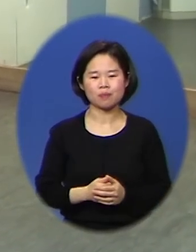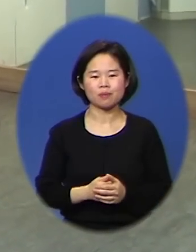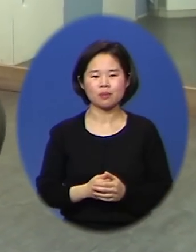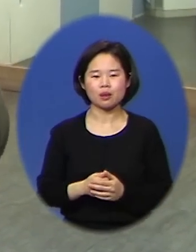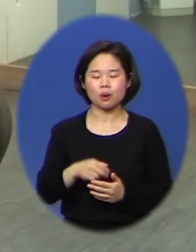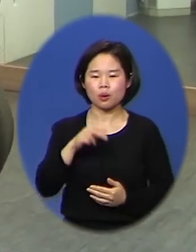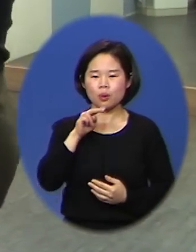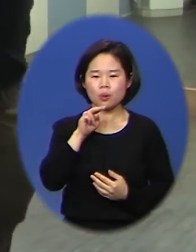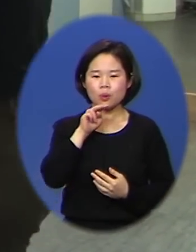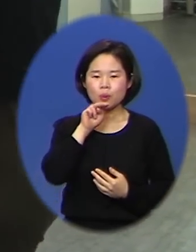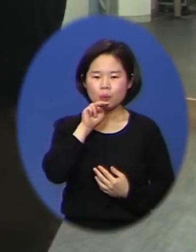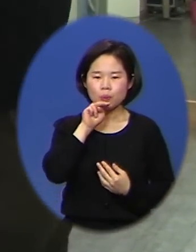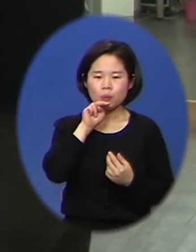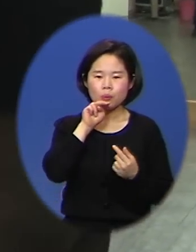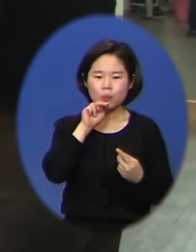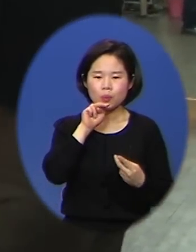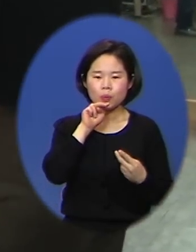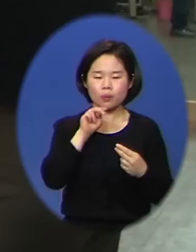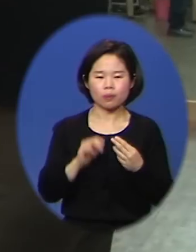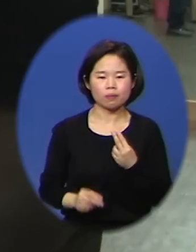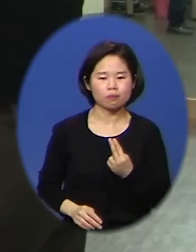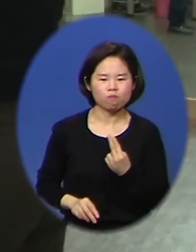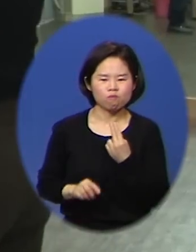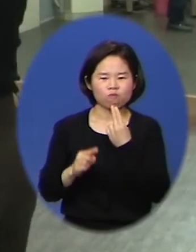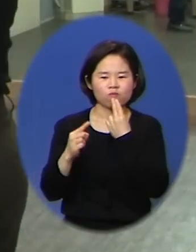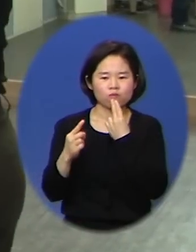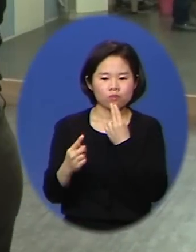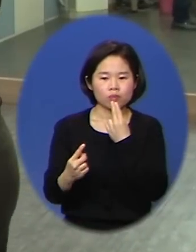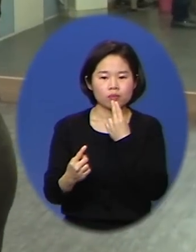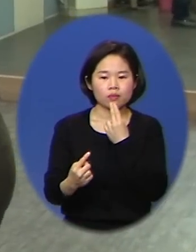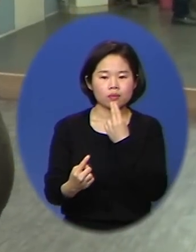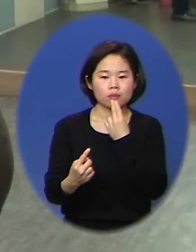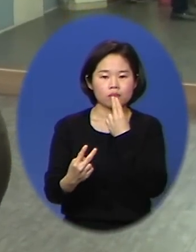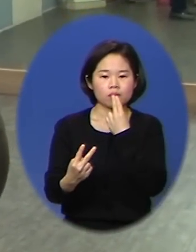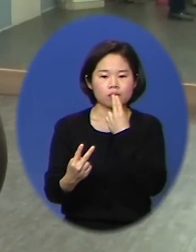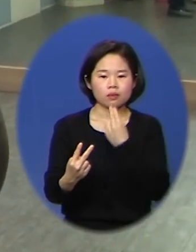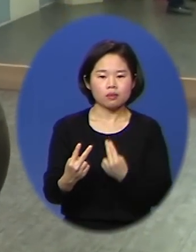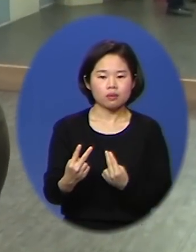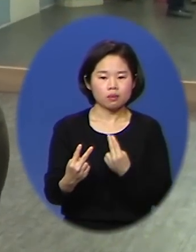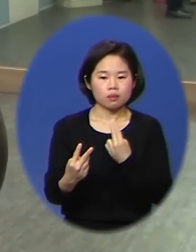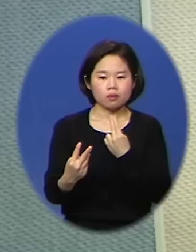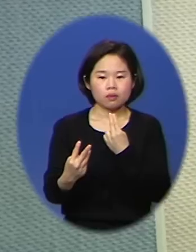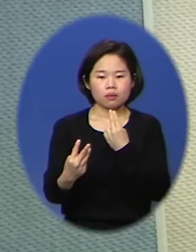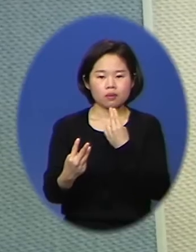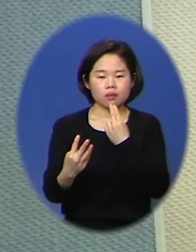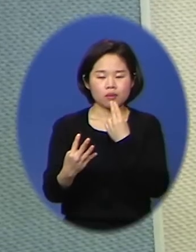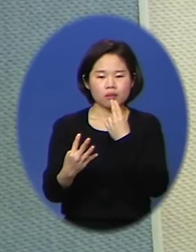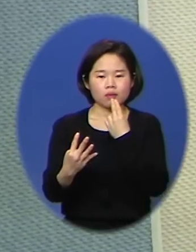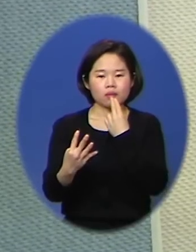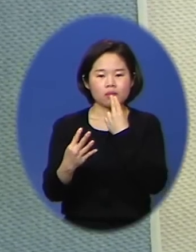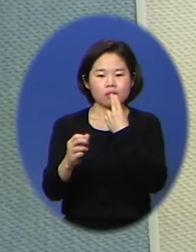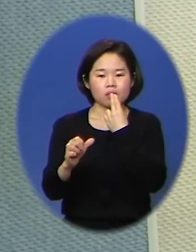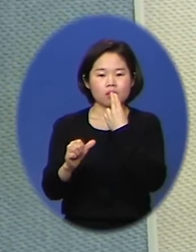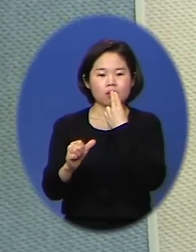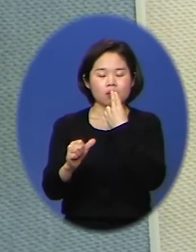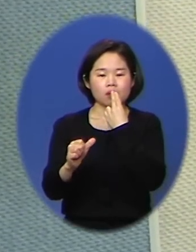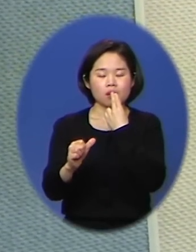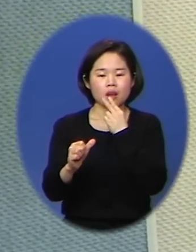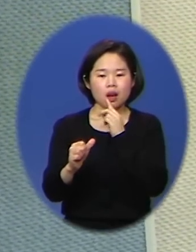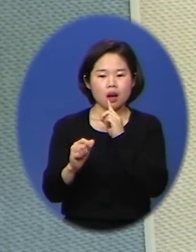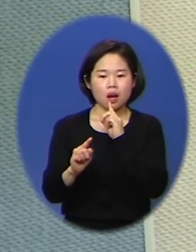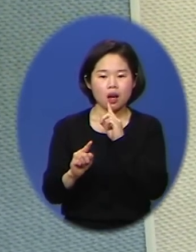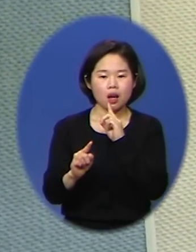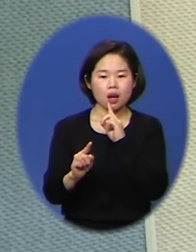옳지. 여덟 카운트 들이마신다. 시작. 하나, 둘, 셋, 넷.